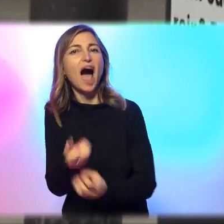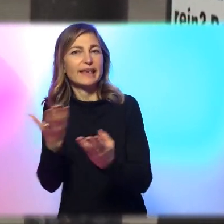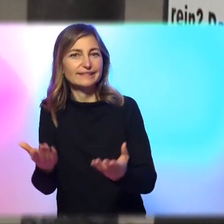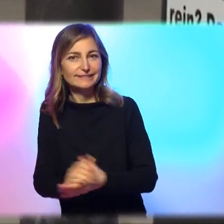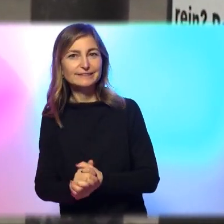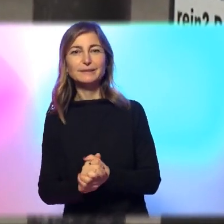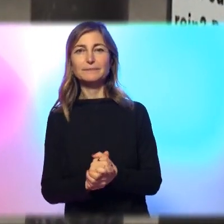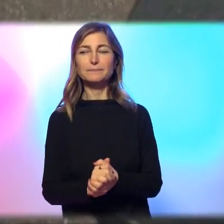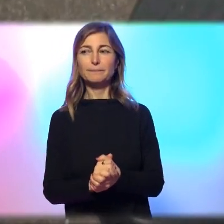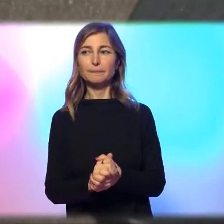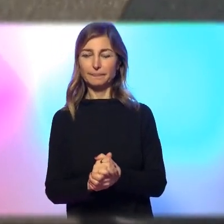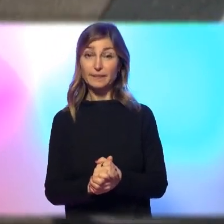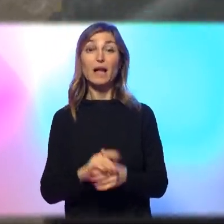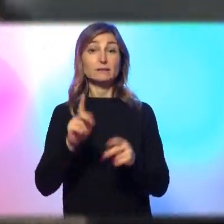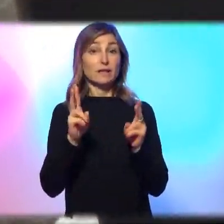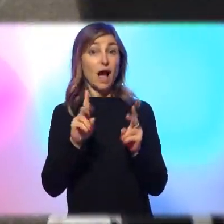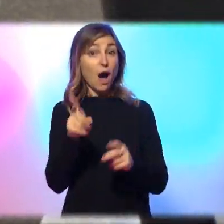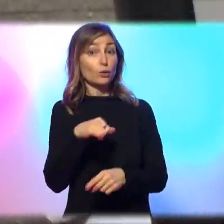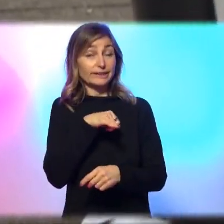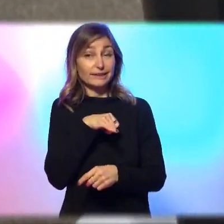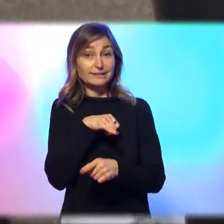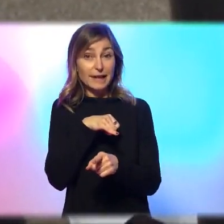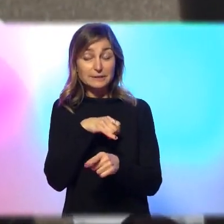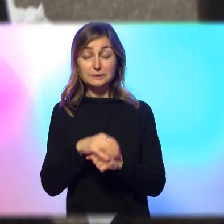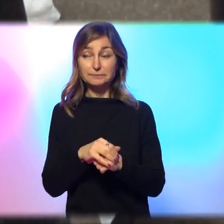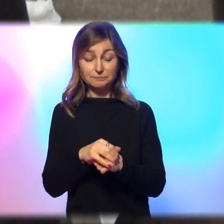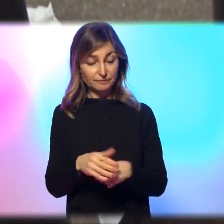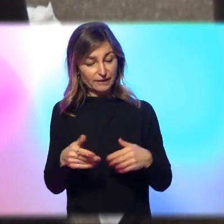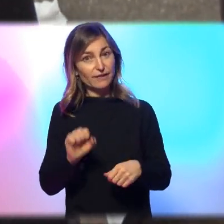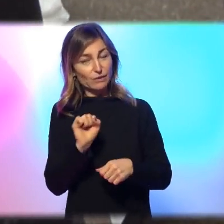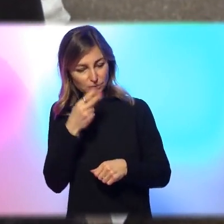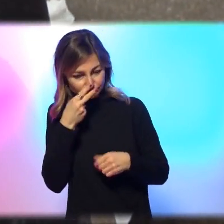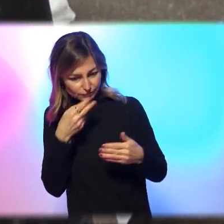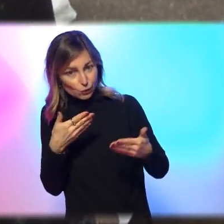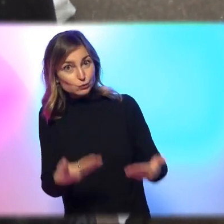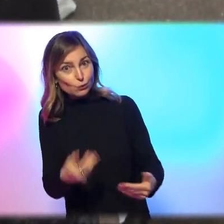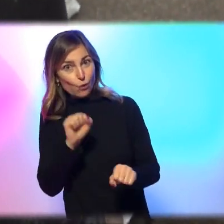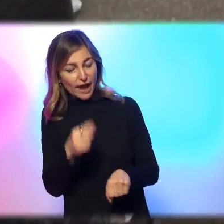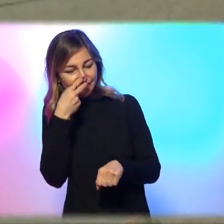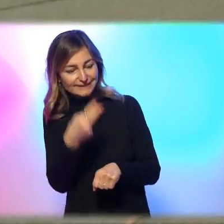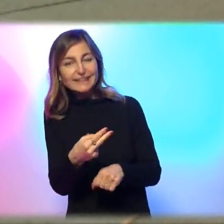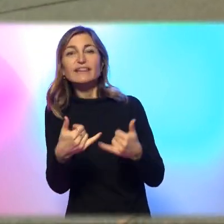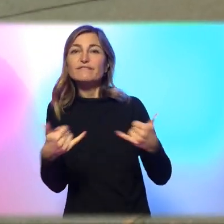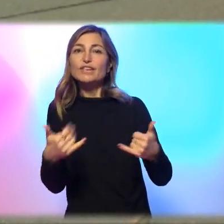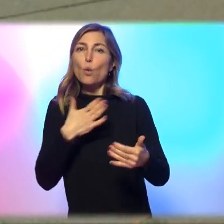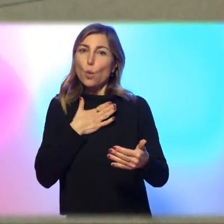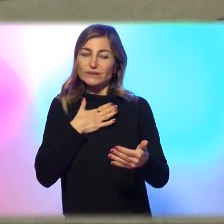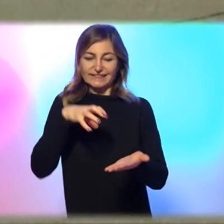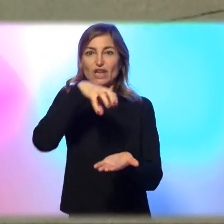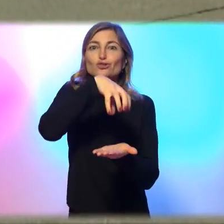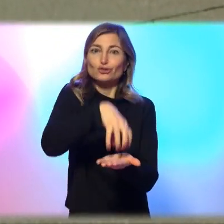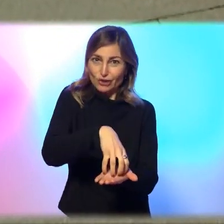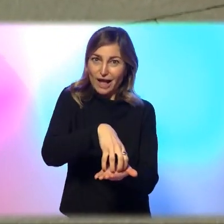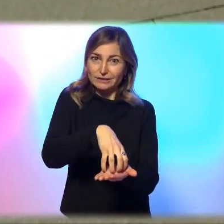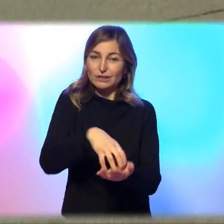politische, sportliche, kulturelle Ereignisse. Es ist immer interessant, weil so